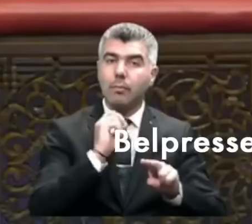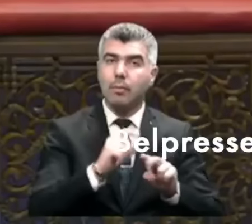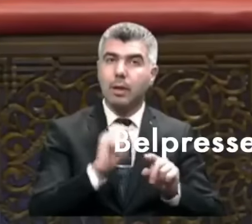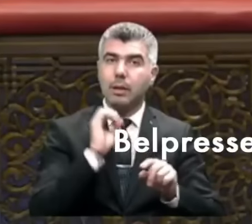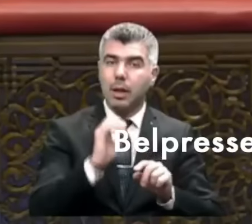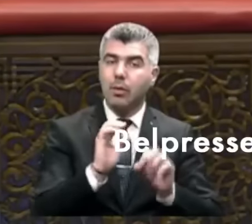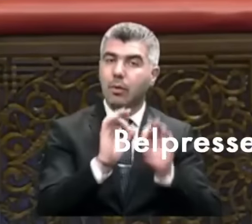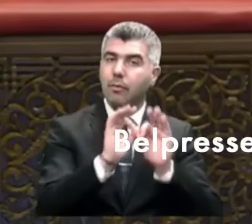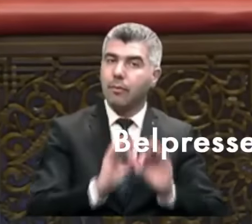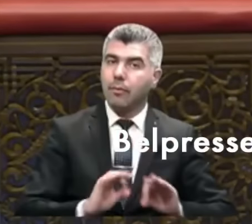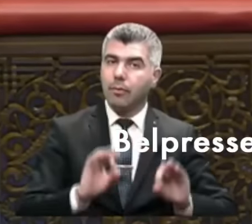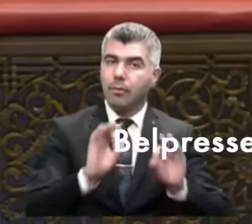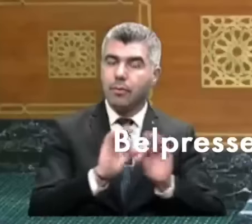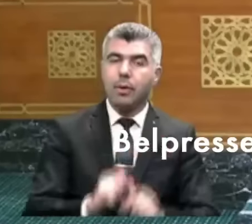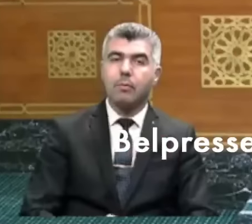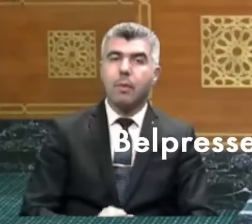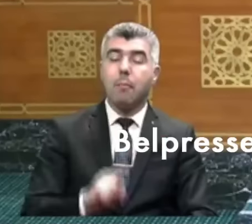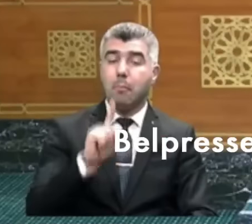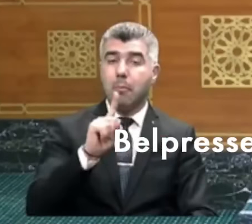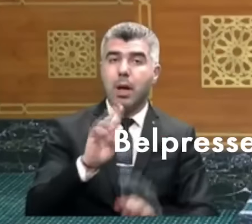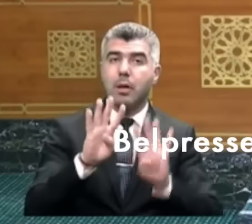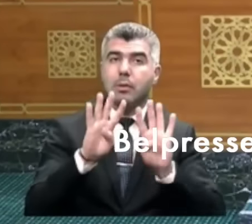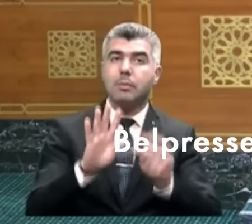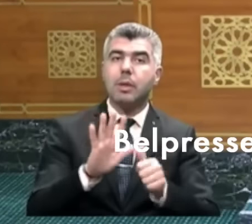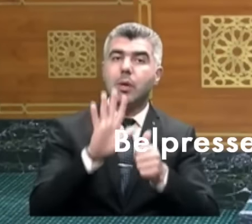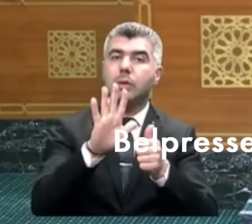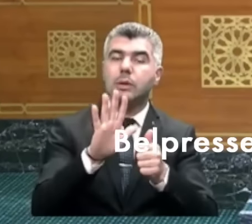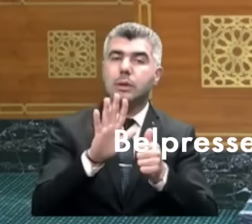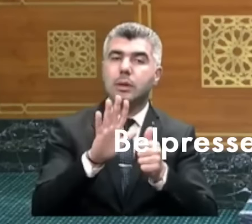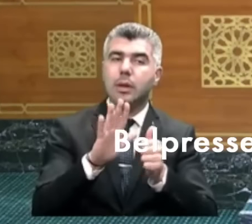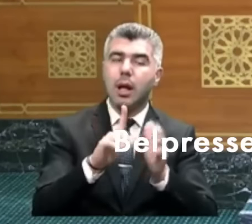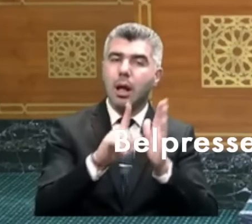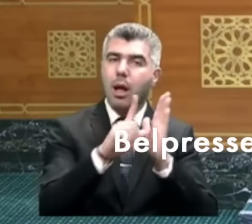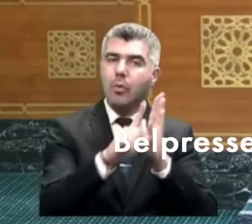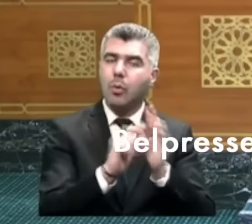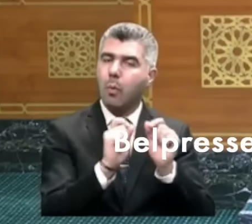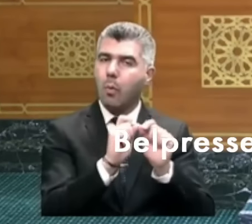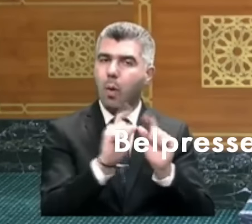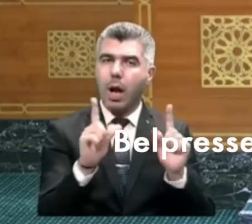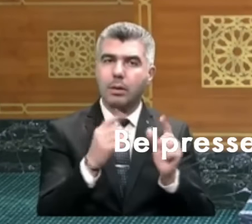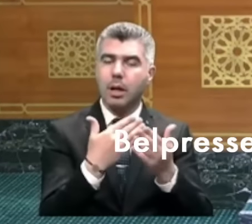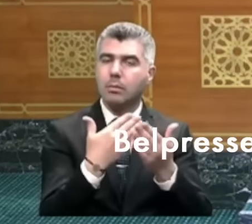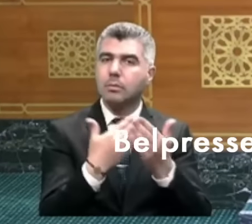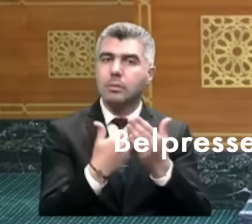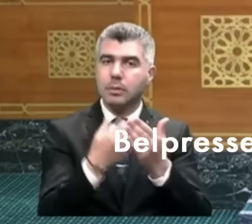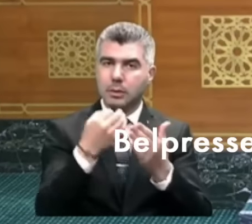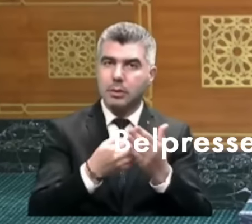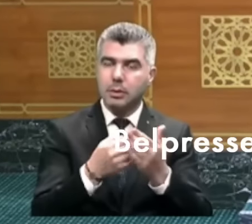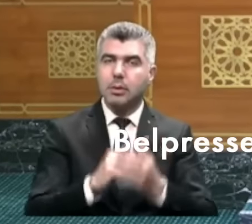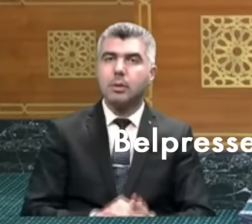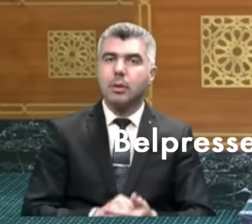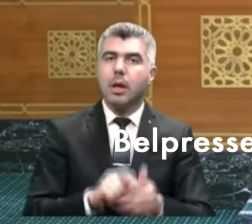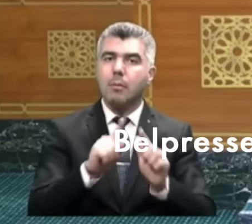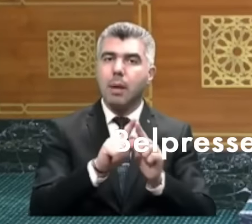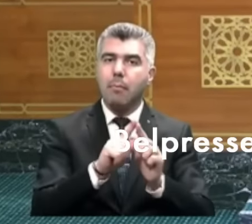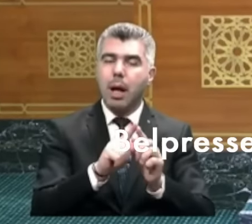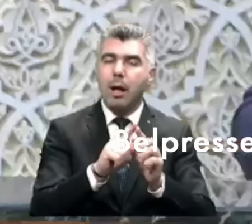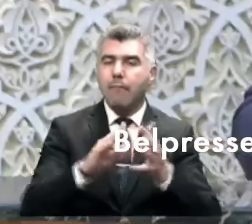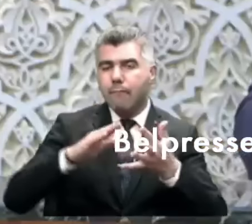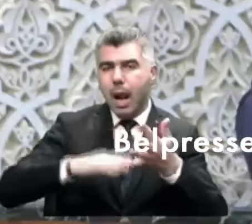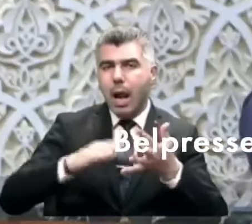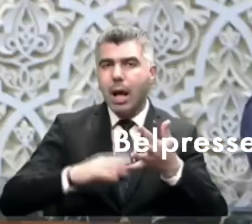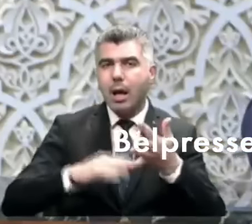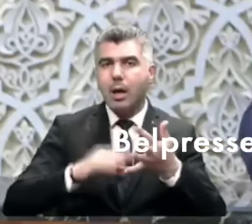اسمحي لي اولا الماده 168 واضحه وضوح الشمس في كاتب السماء وتمشي فقط للعباره الاخيره في الفقره